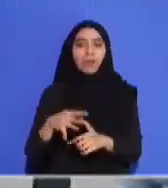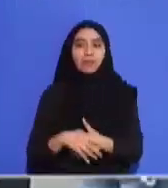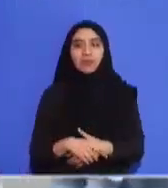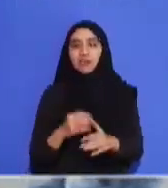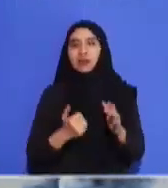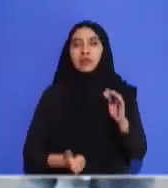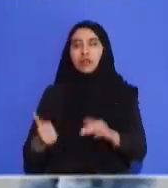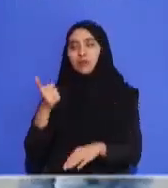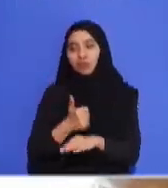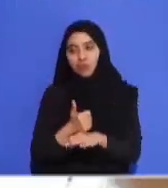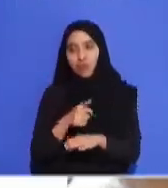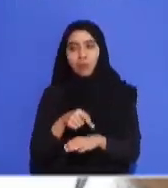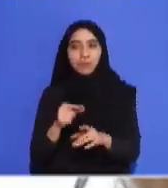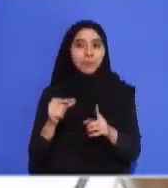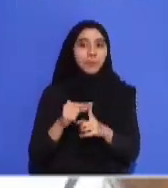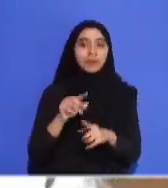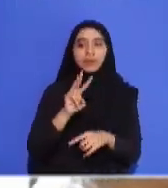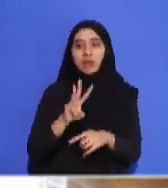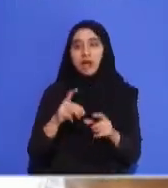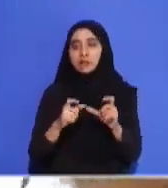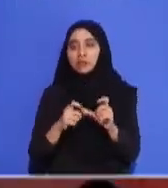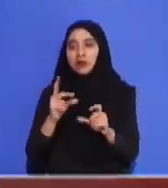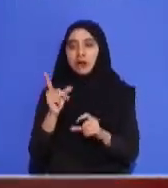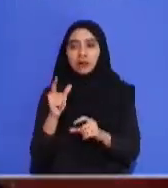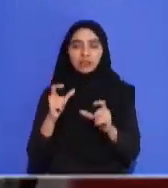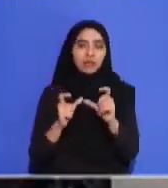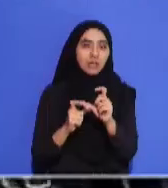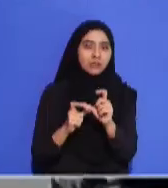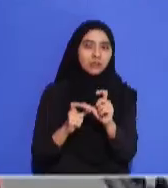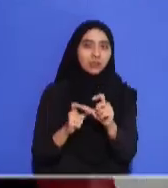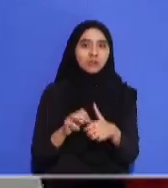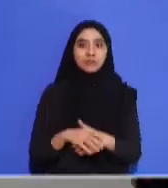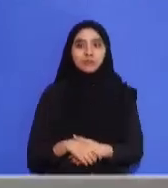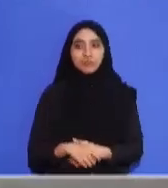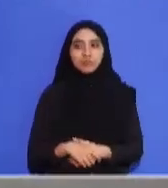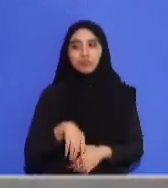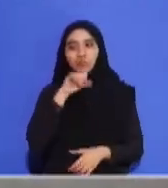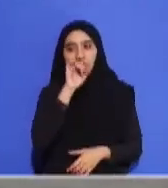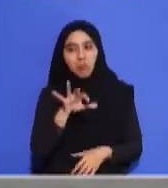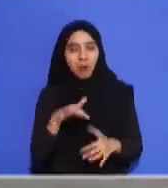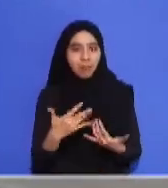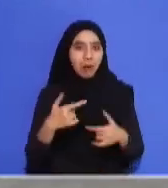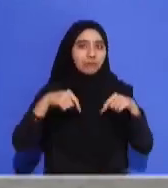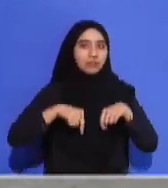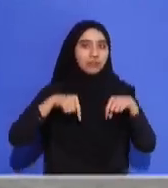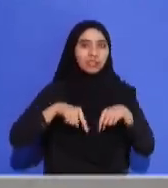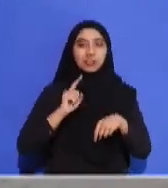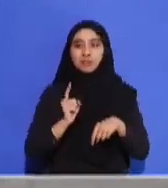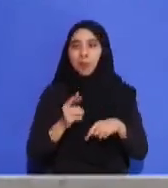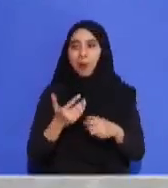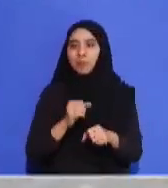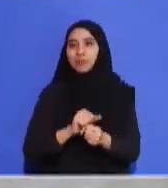SRS Ed saat ditemui di Aksi di kawasan maloboro mengatakan bahwa langkah ini diambil karena